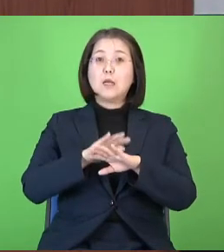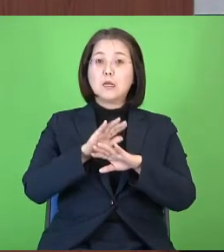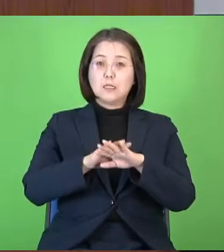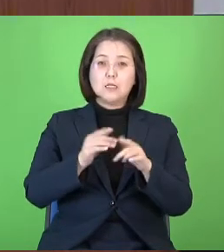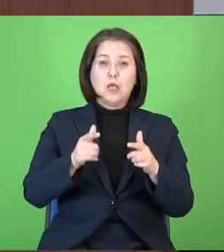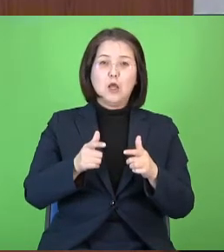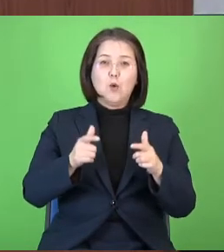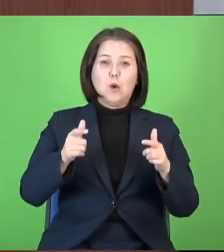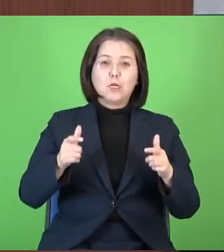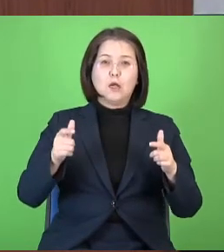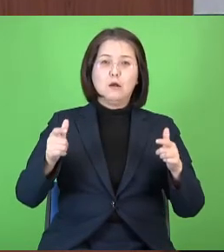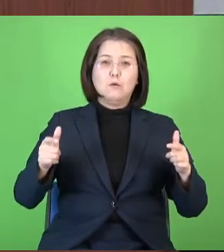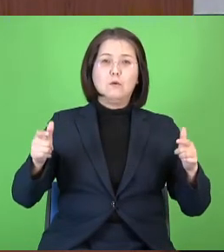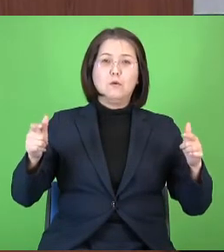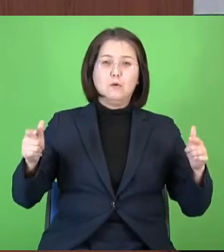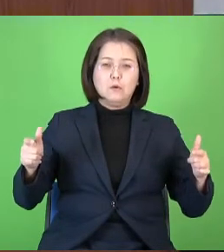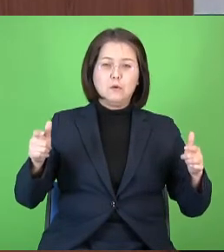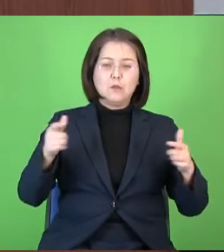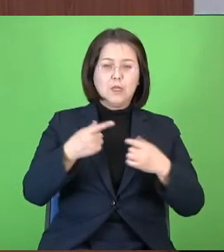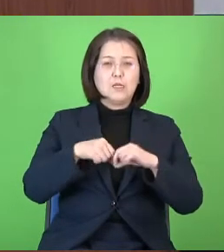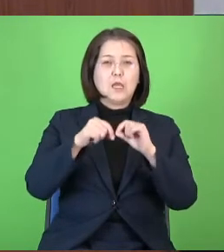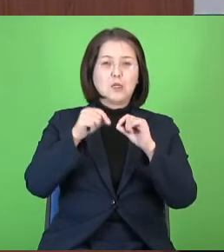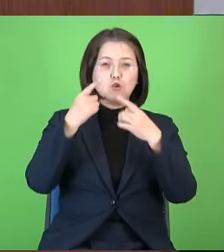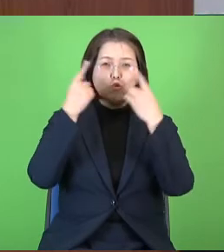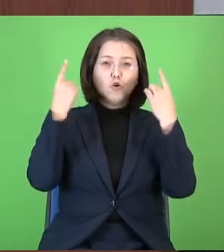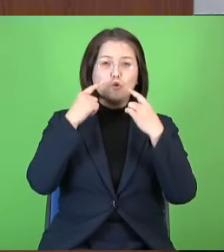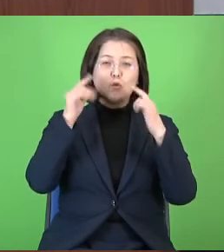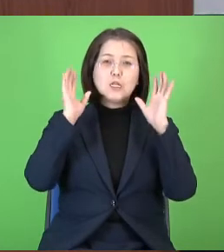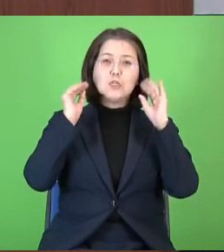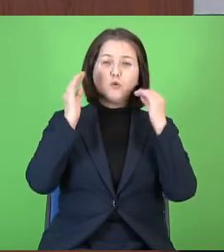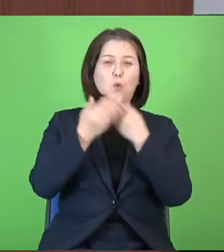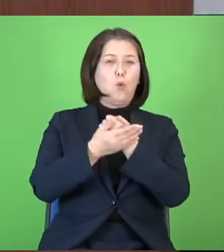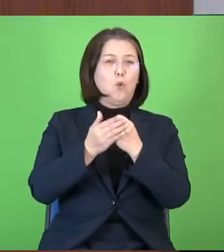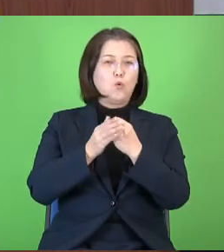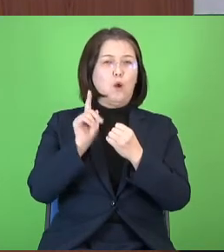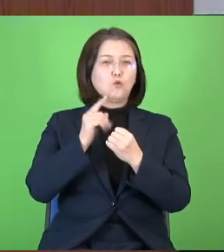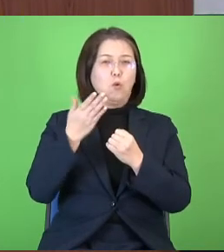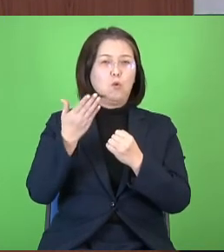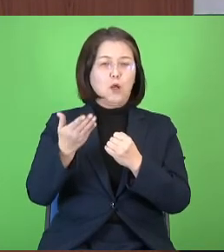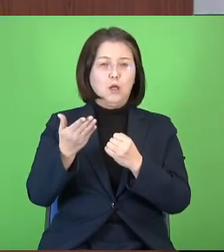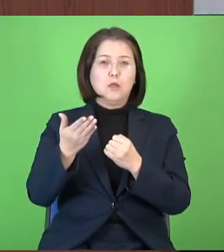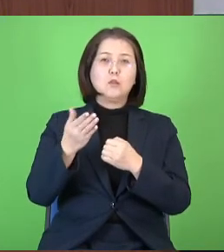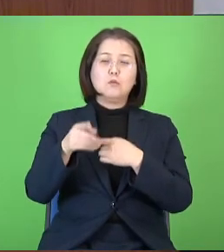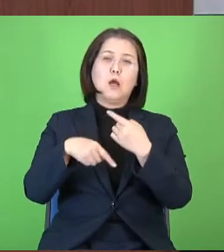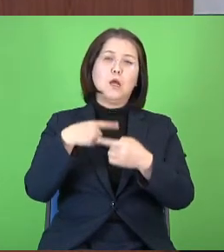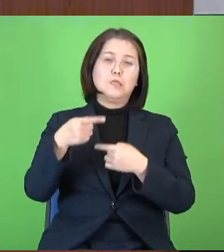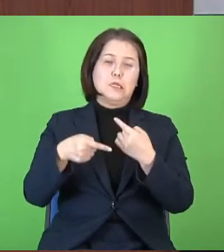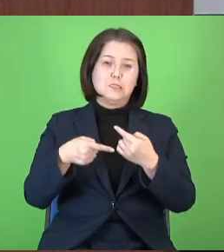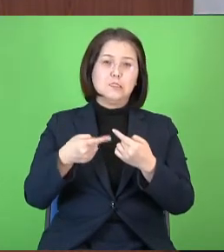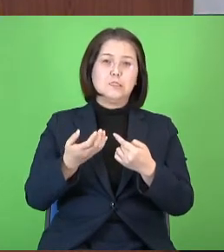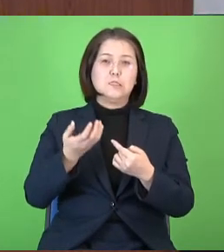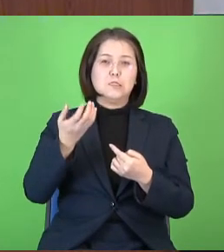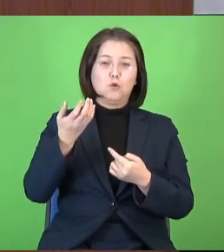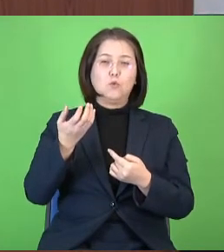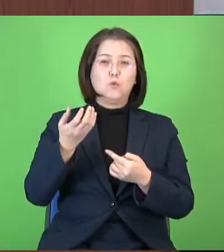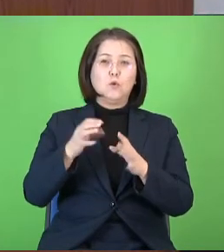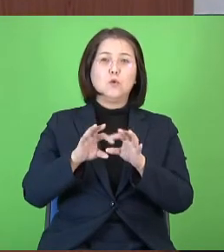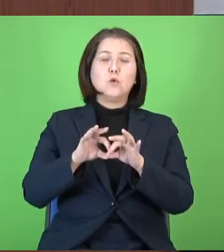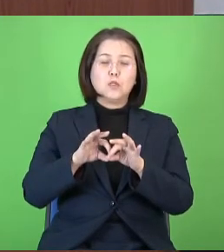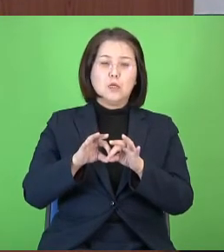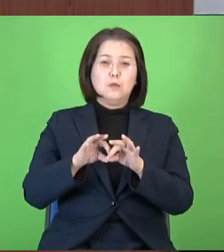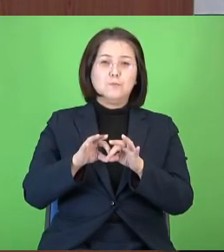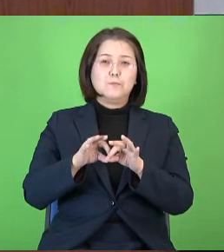の効率で迅速性くれにするかどうかんまのようなの農家水さんのような